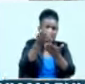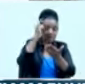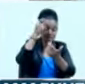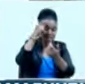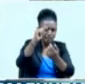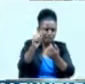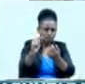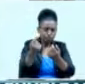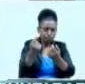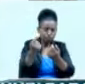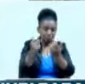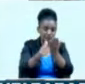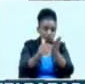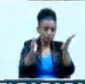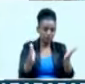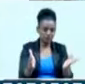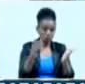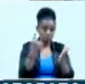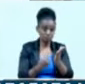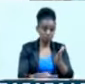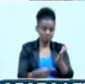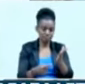icya mbere gikomeye ni ukugira ngo Leta